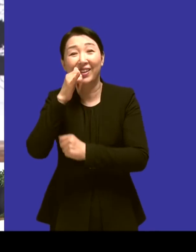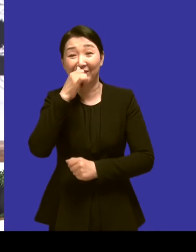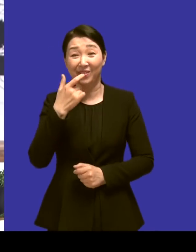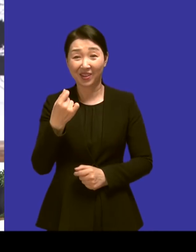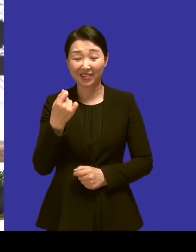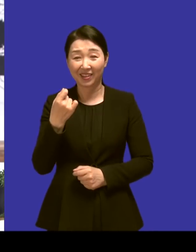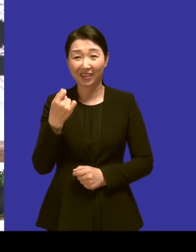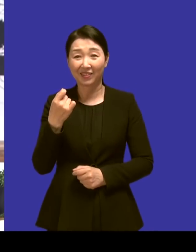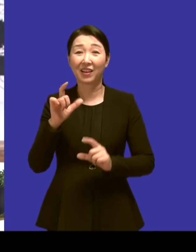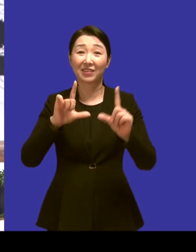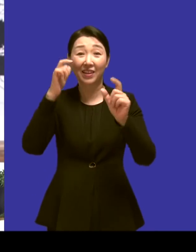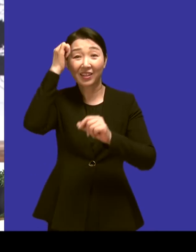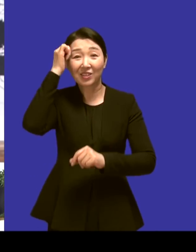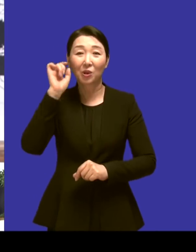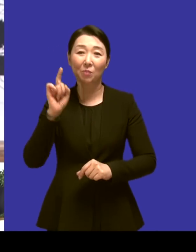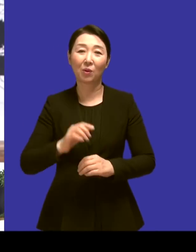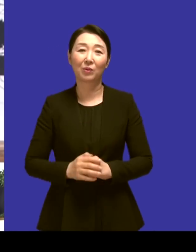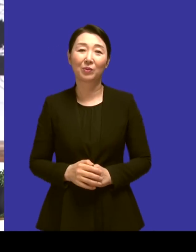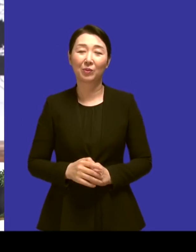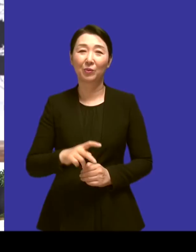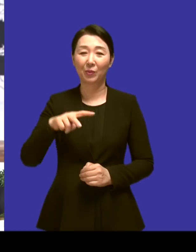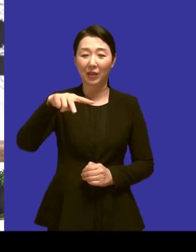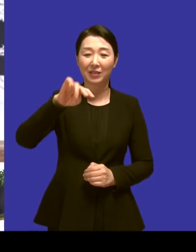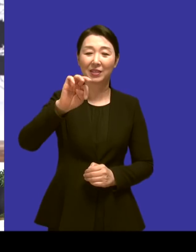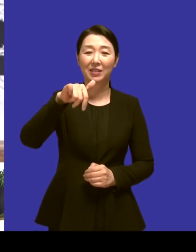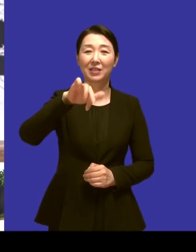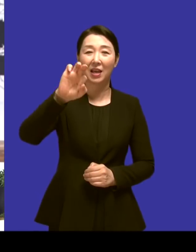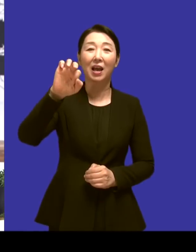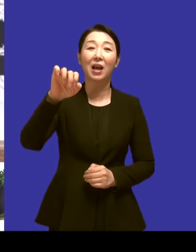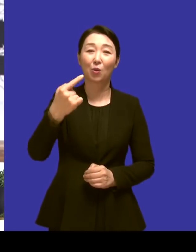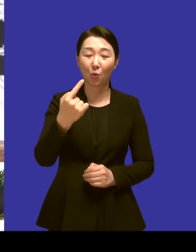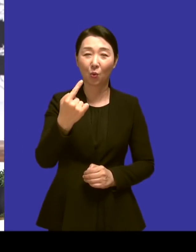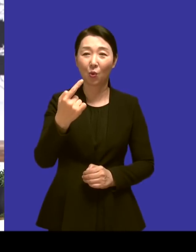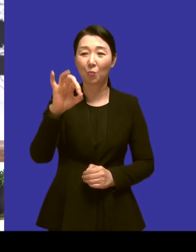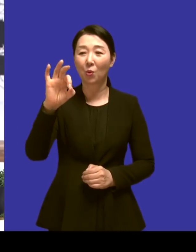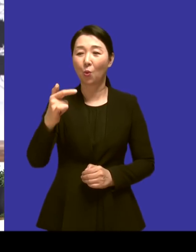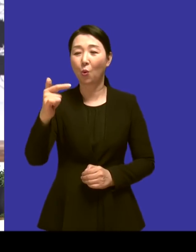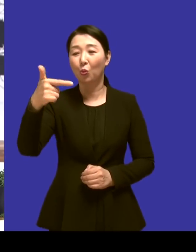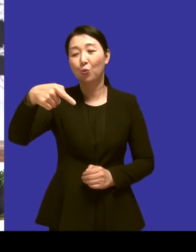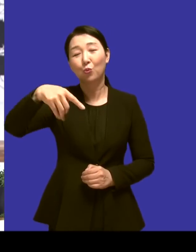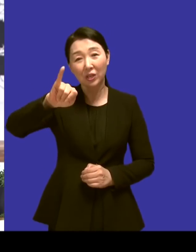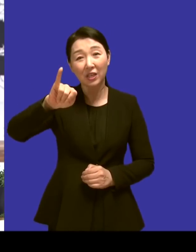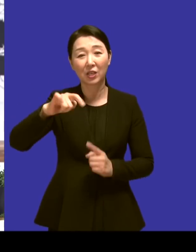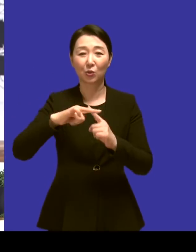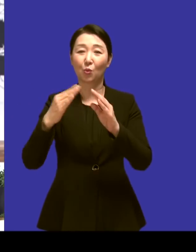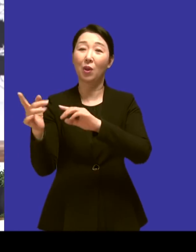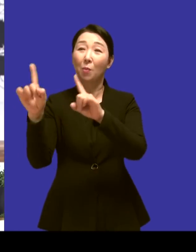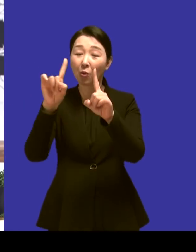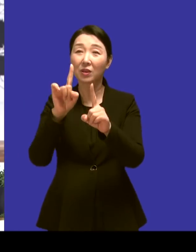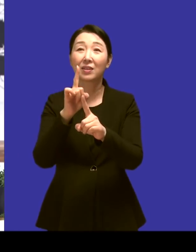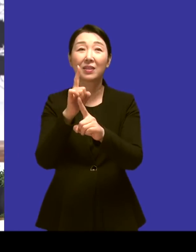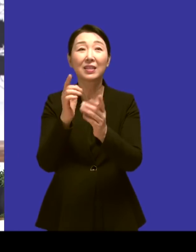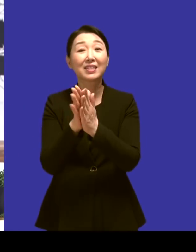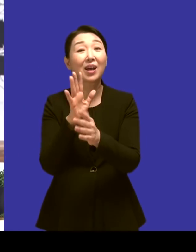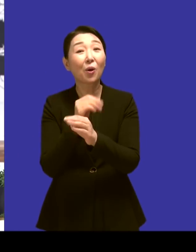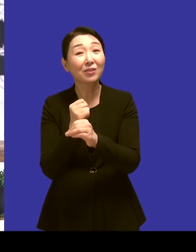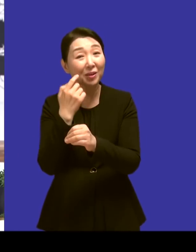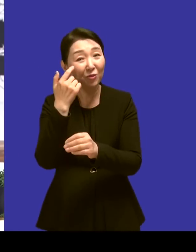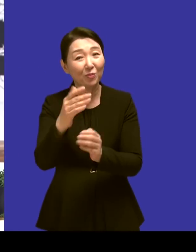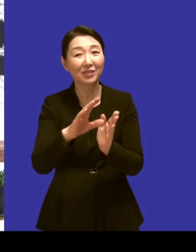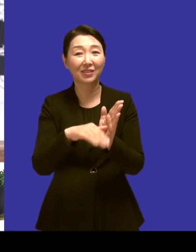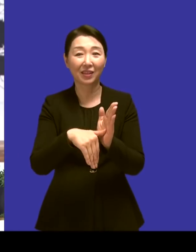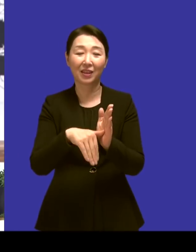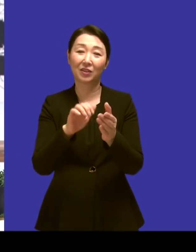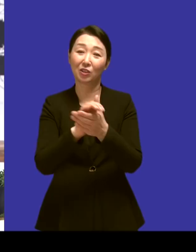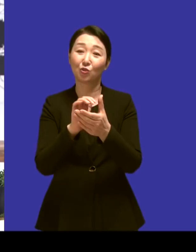참 기억에 오래 남는 것 같아요. 그 시카고 온누리교회에서 회복이 시작되었을 때가 언제였냐. 그게